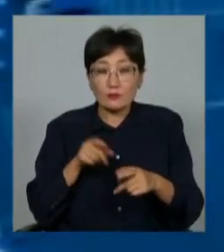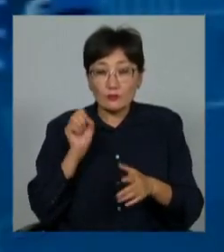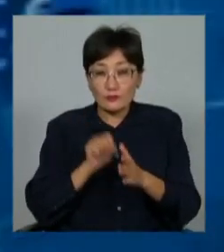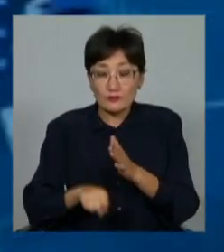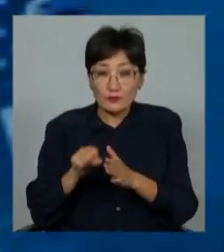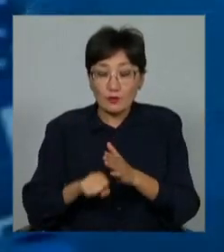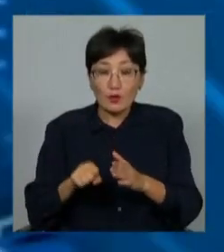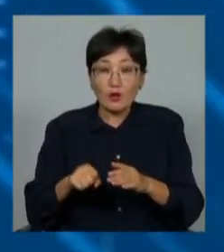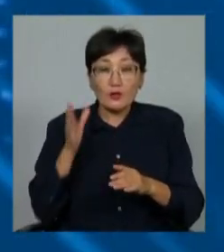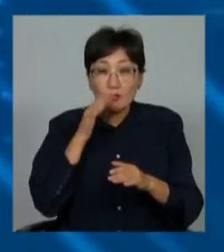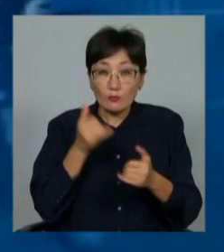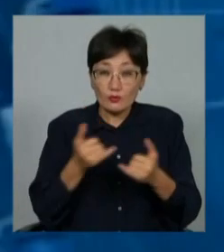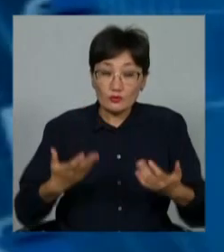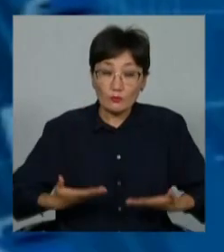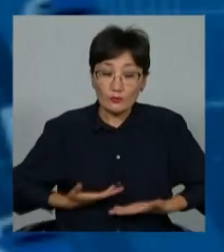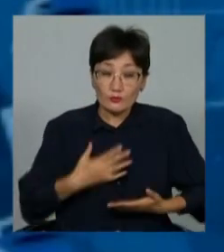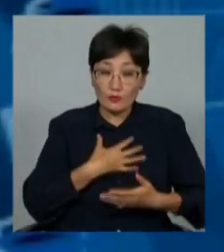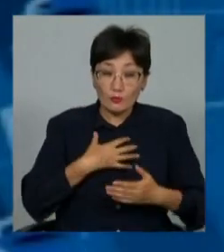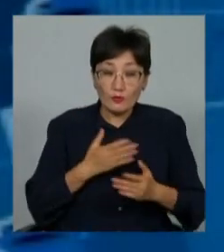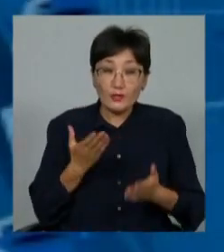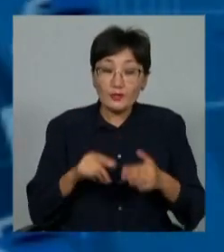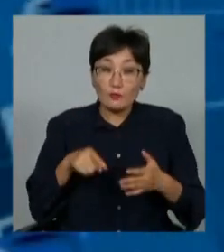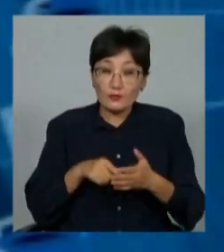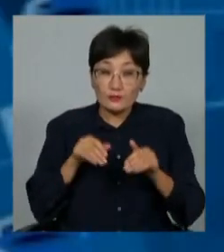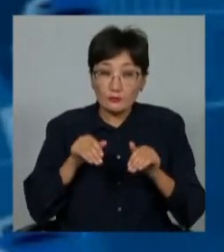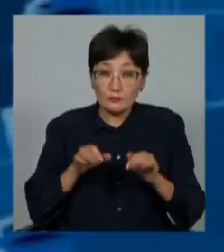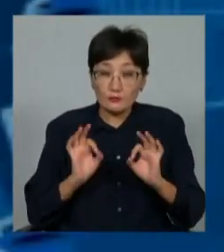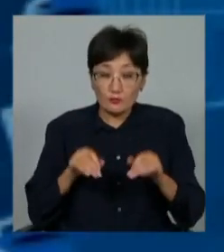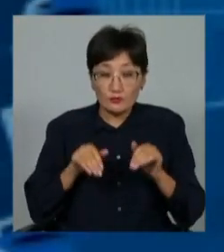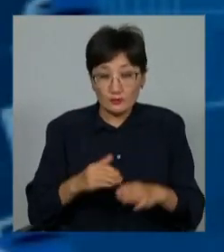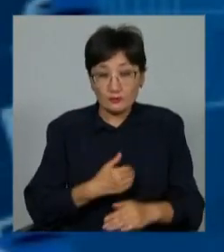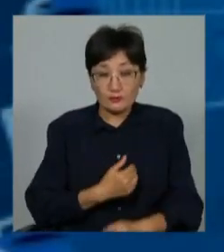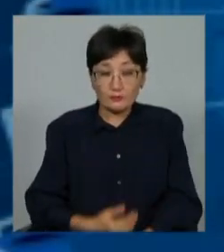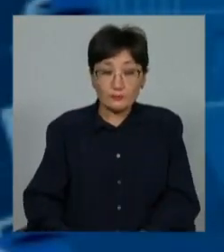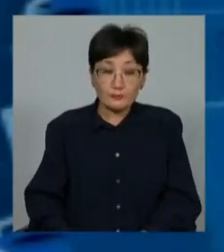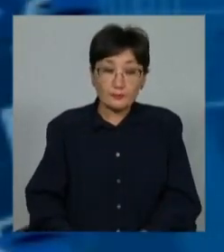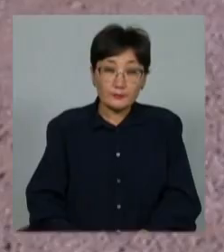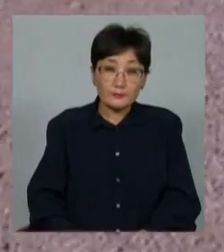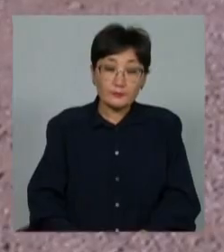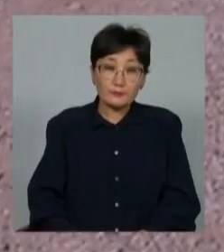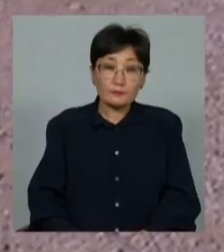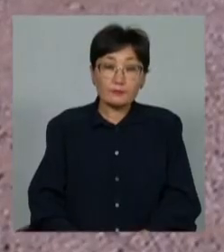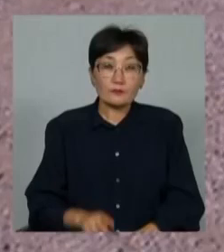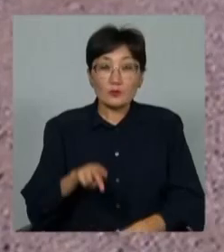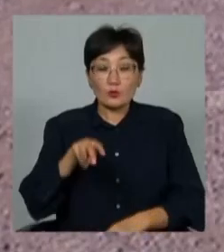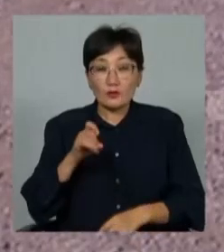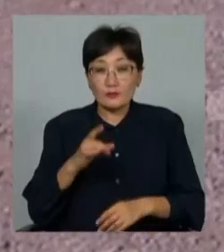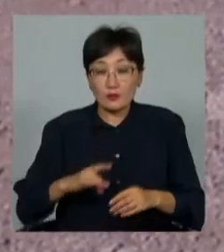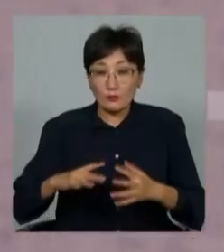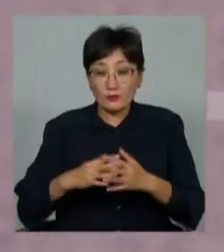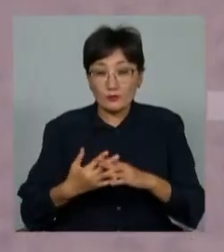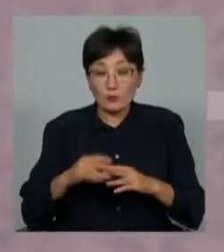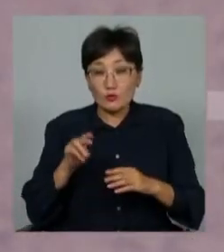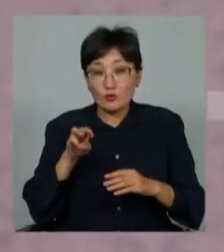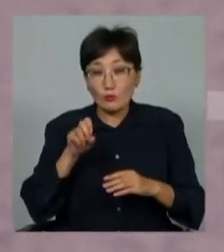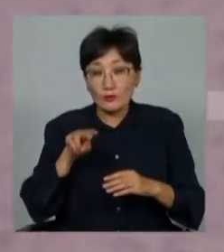мақлұқтардың өмірі үшін алаңдаулы. Мәселе жүйелі шешілсе дейді. Толығырақ тілші тарқатады. Көкқайнар шағын ауданының тұрғыны